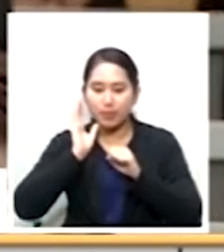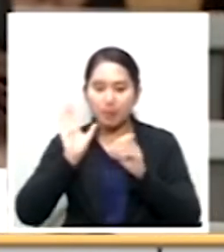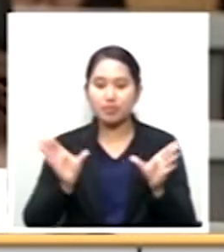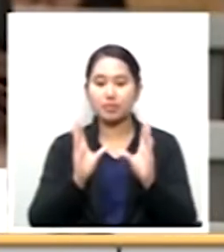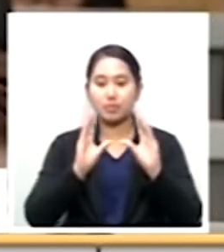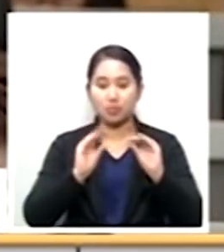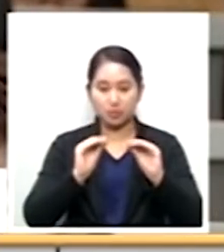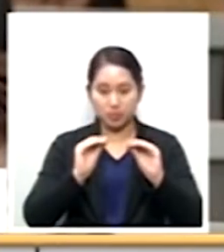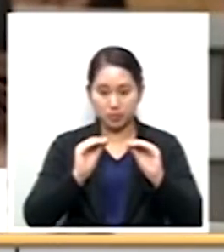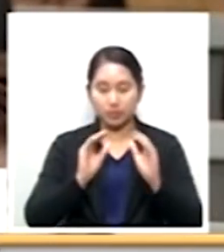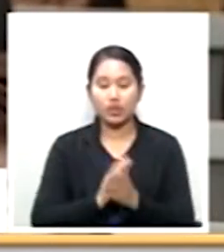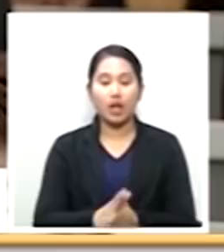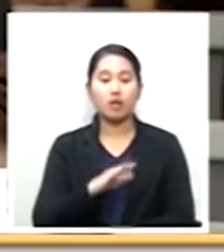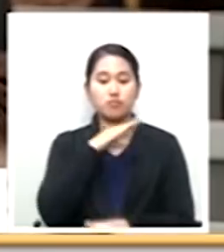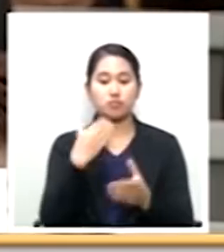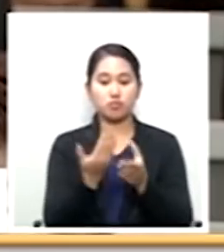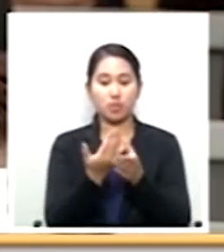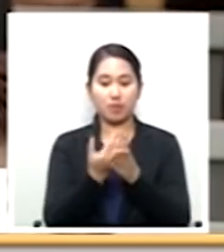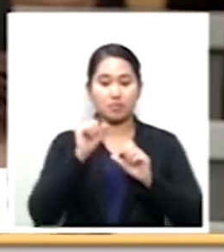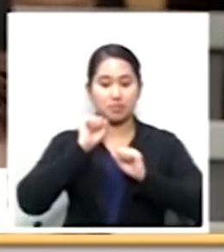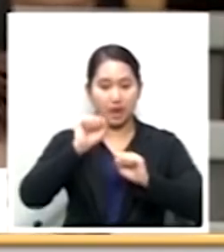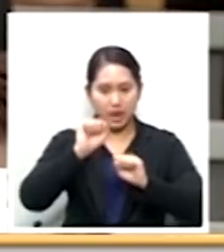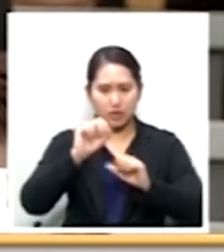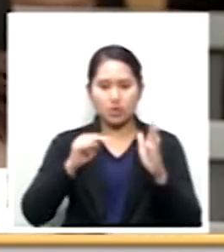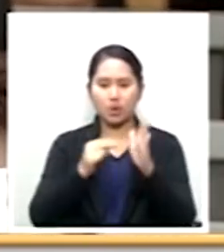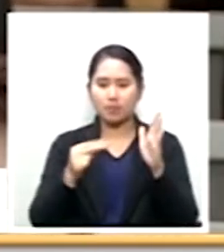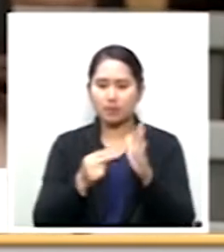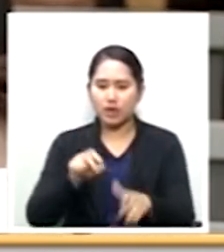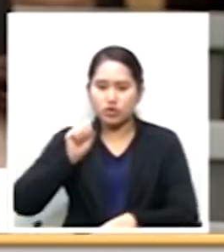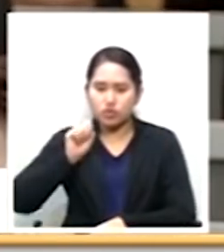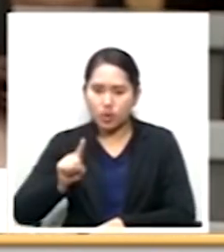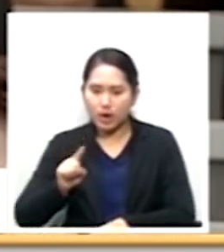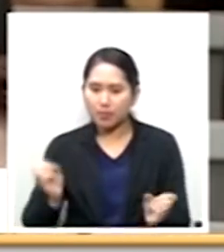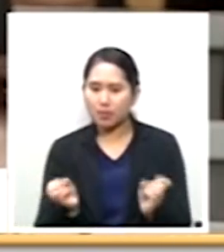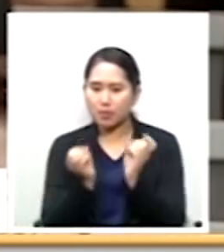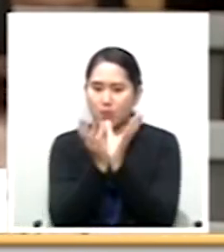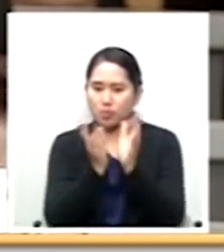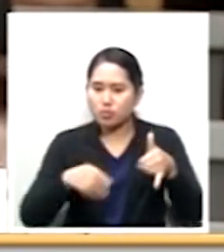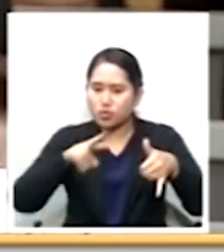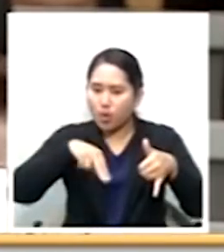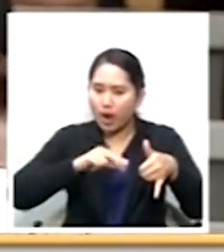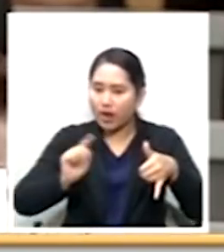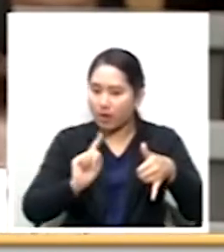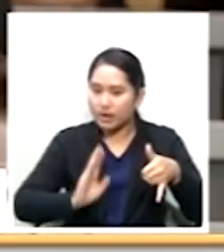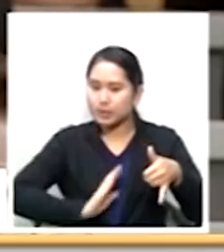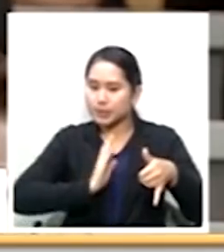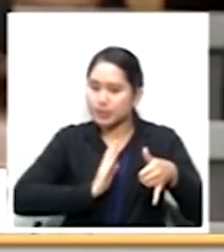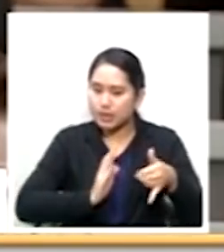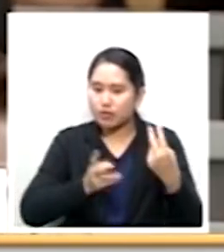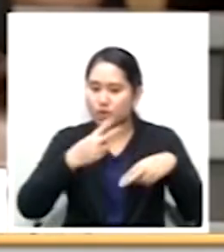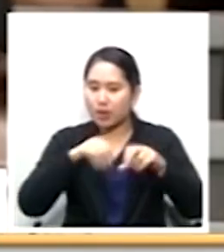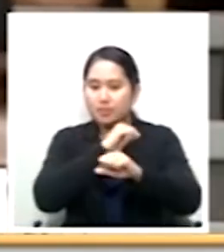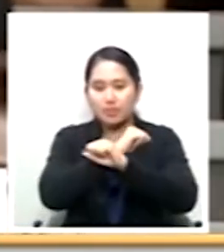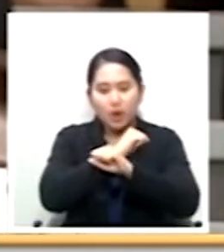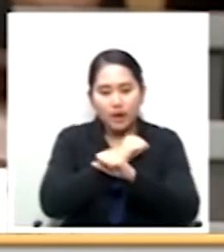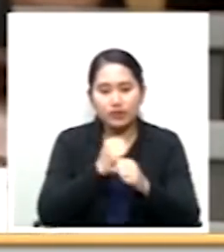วันที่ท่านออกพระราชกำหนดฉบับนี้มีเรื่องอะไรที่กระทบต่อการถวายอารักขาการถวายพระเกียรติและการรักษาความปลอด